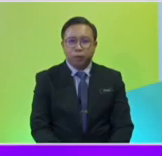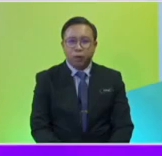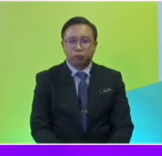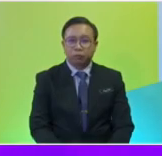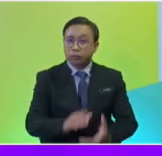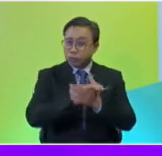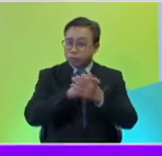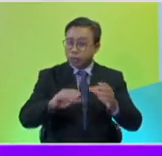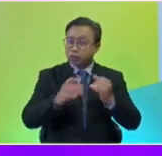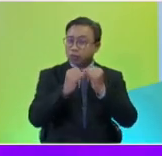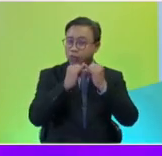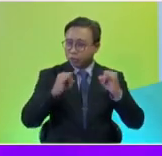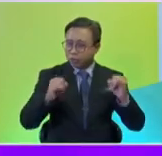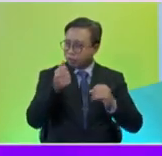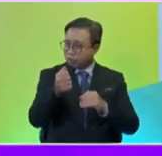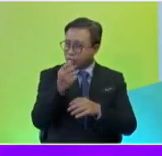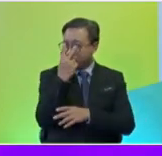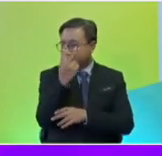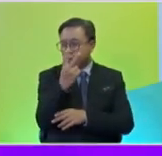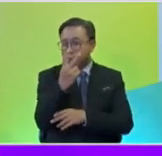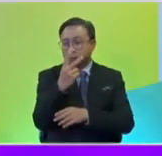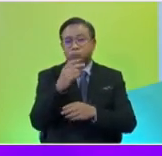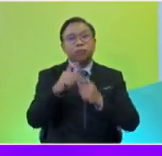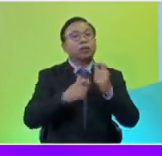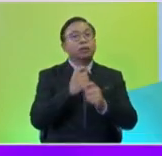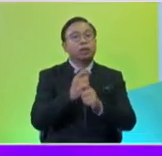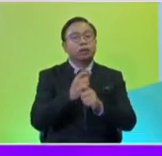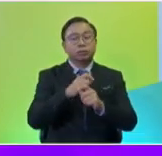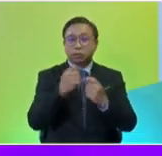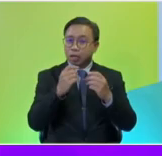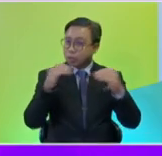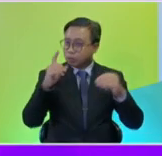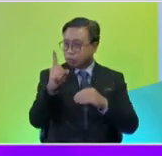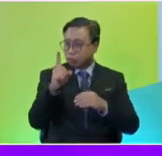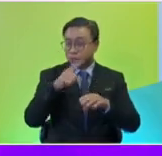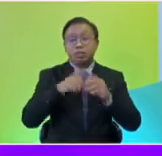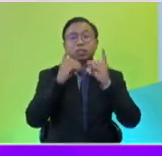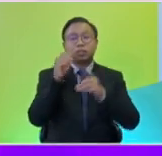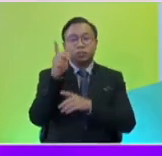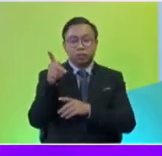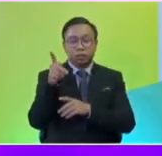salam sejahtera anda sedang menonton slot tahap 1 di dunia